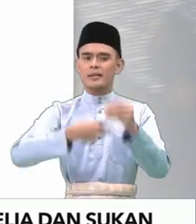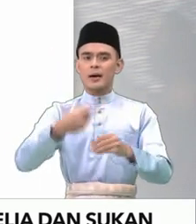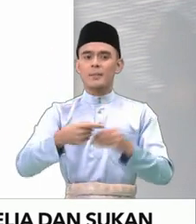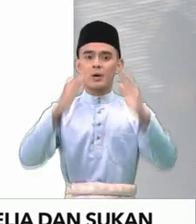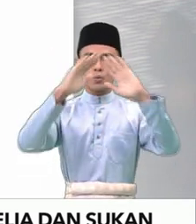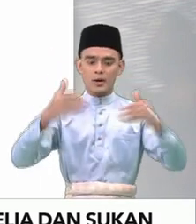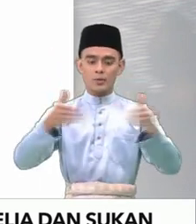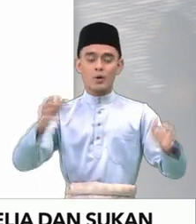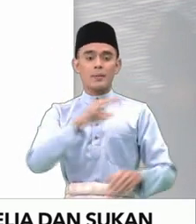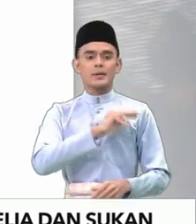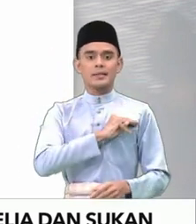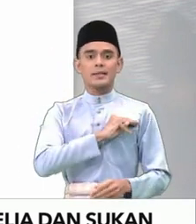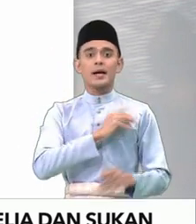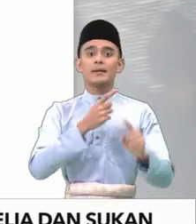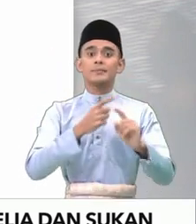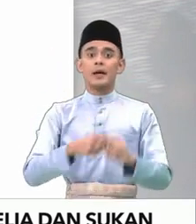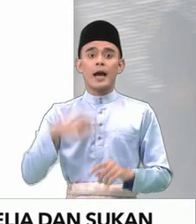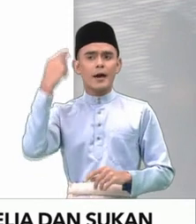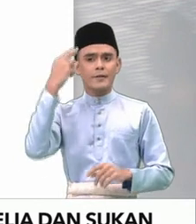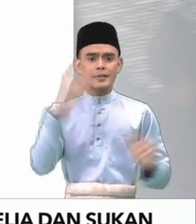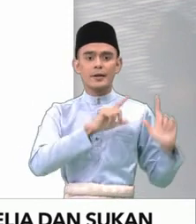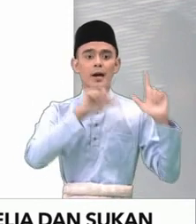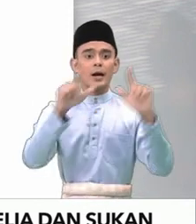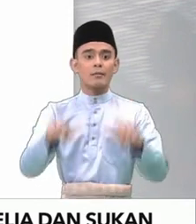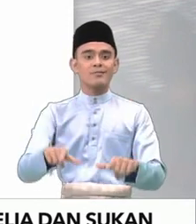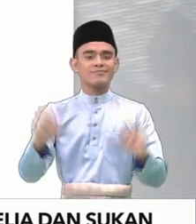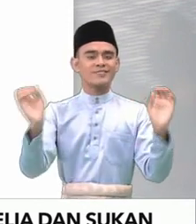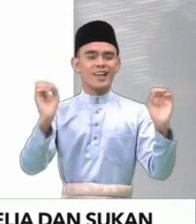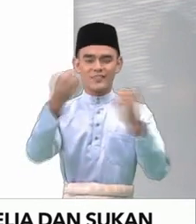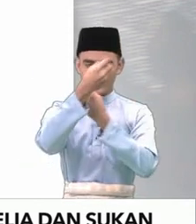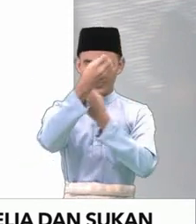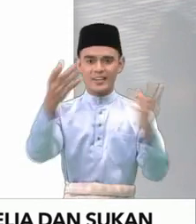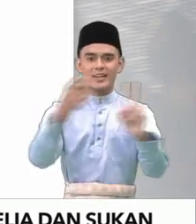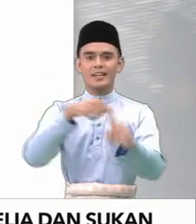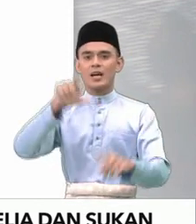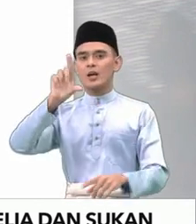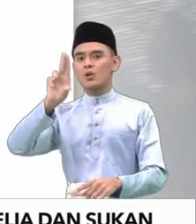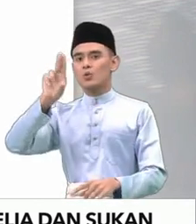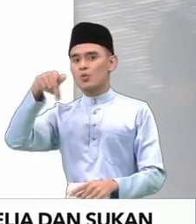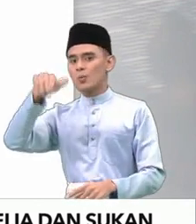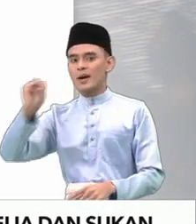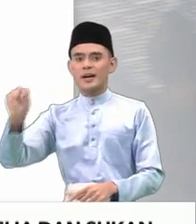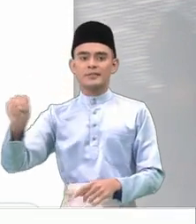menteri bagaimanapun sebab peletakan jawatan tidaknya tekan oleh Lukman